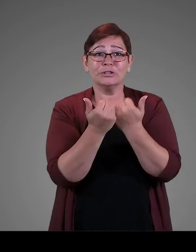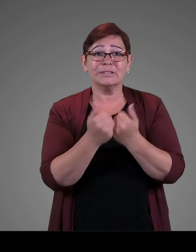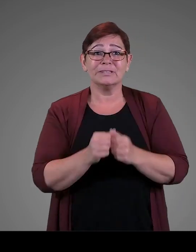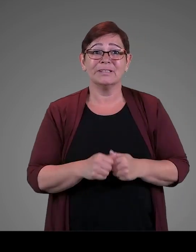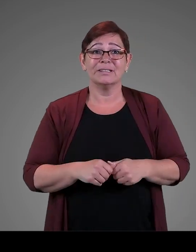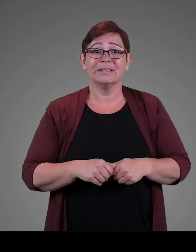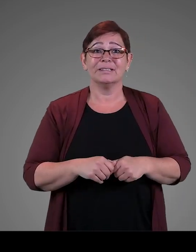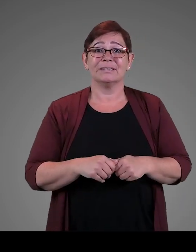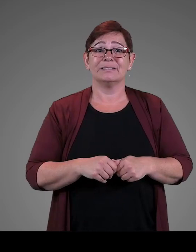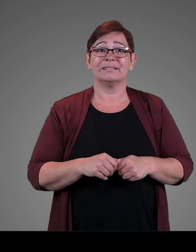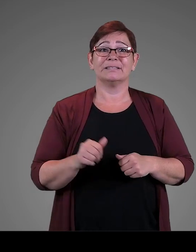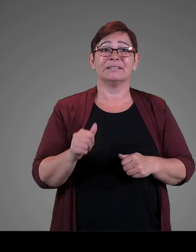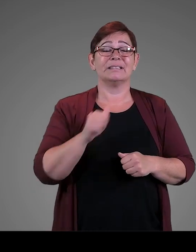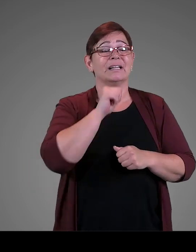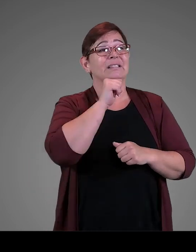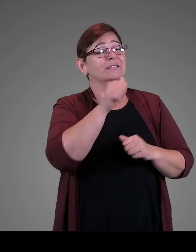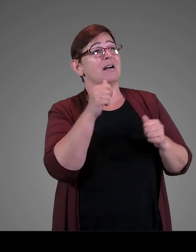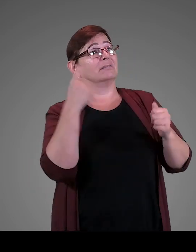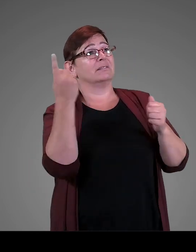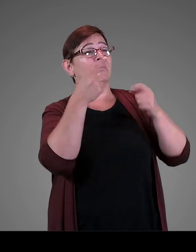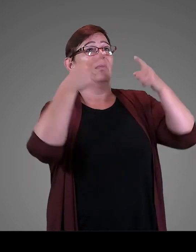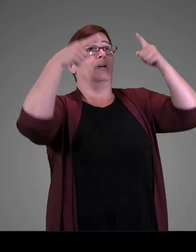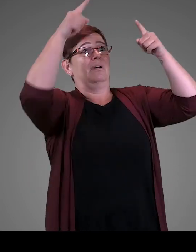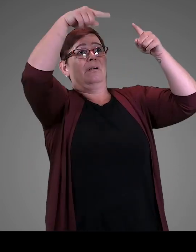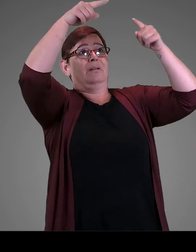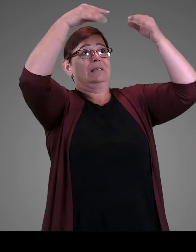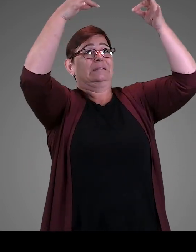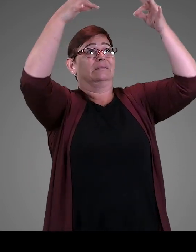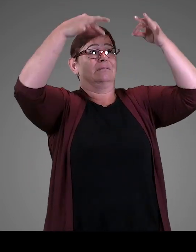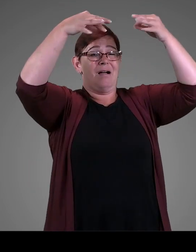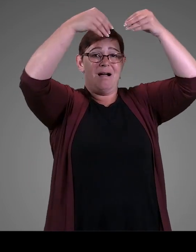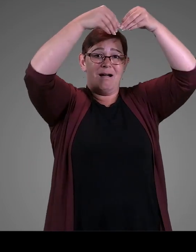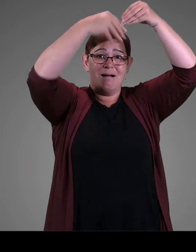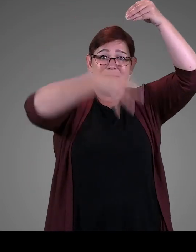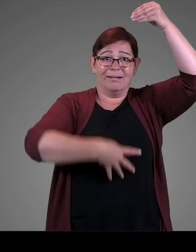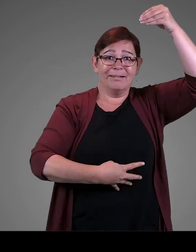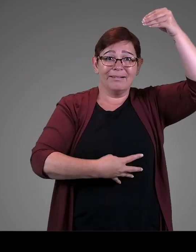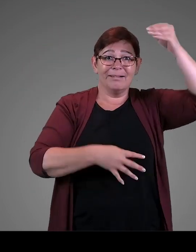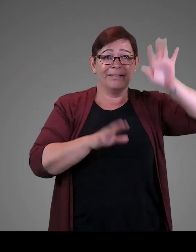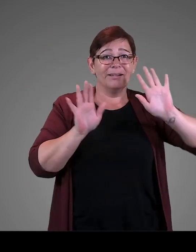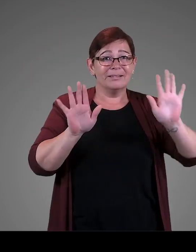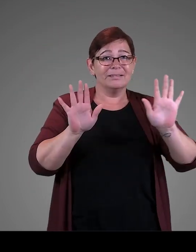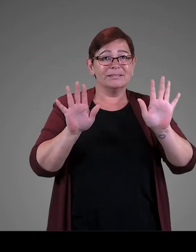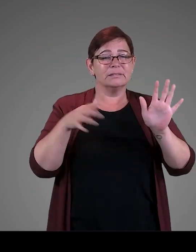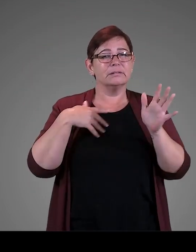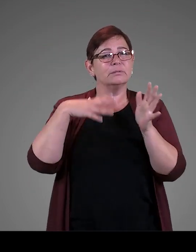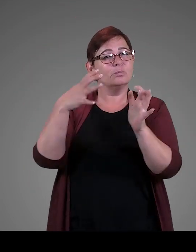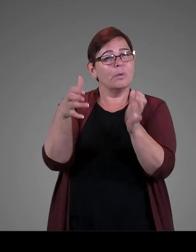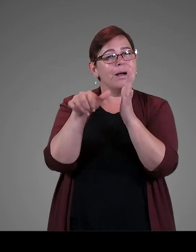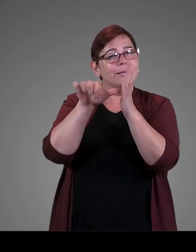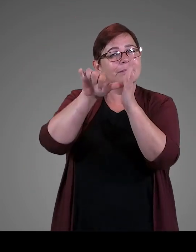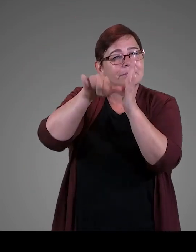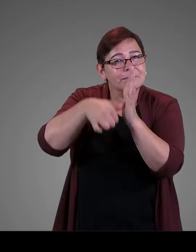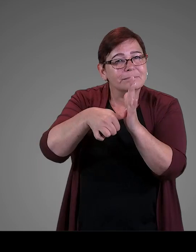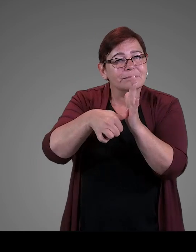hiérarchique, c'est pas quelque chose qui se décide là, de en haut en bas. Donc, je voulais juste le rappeler pour